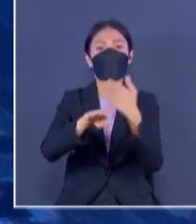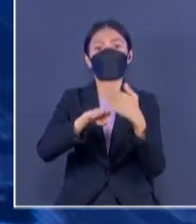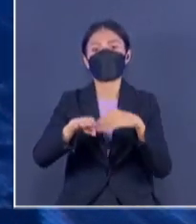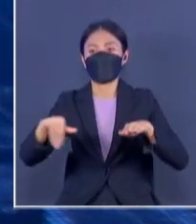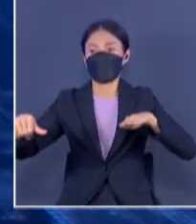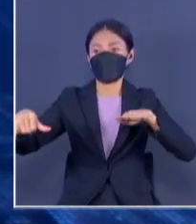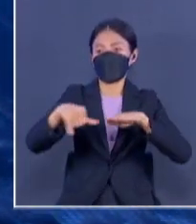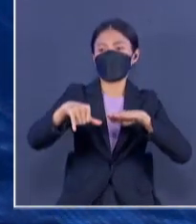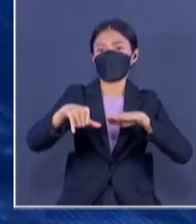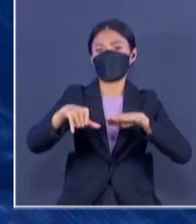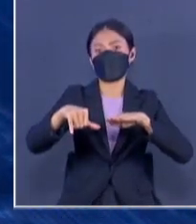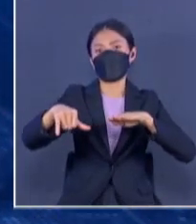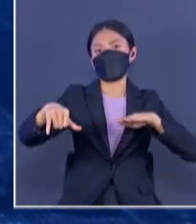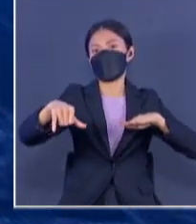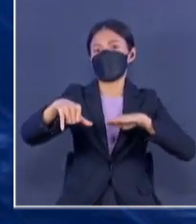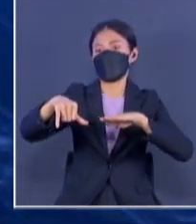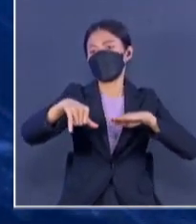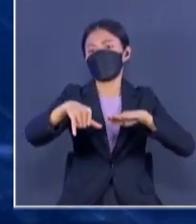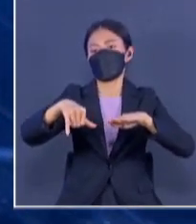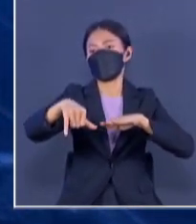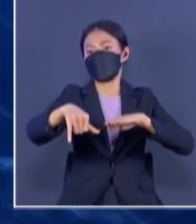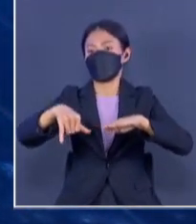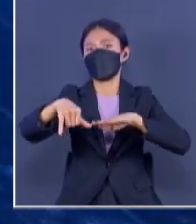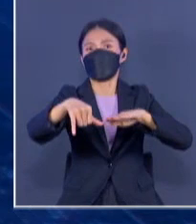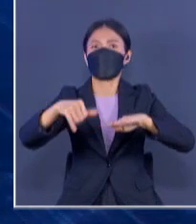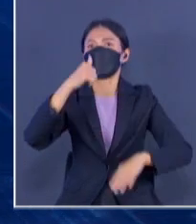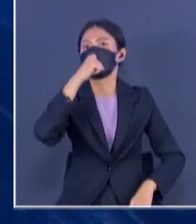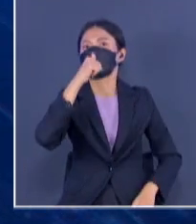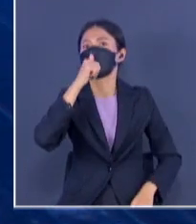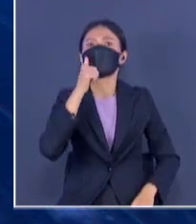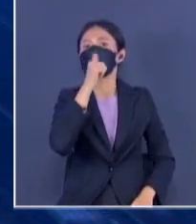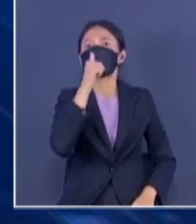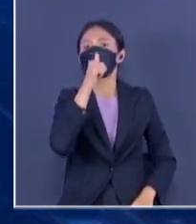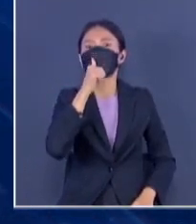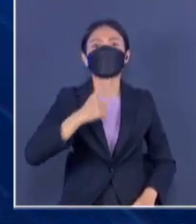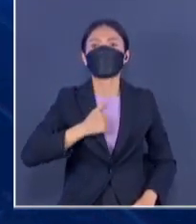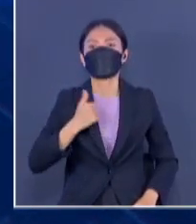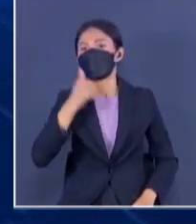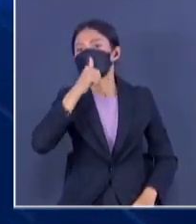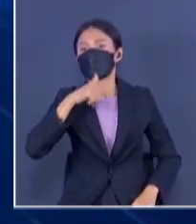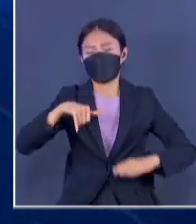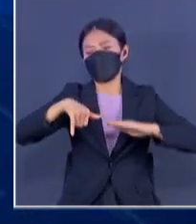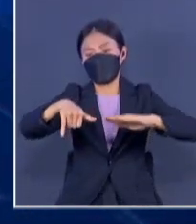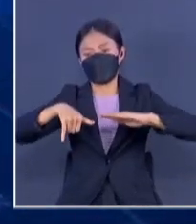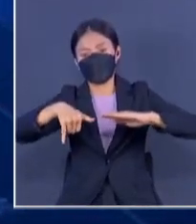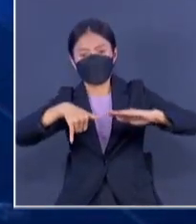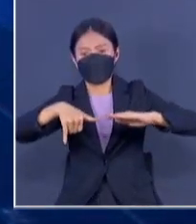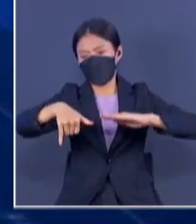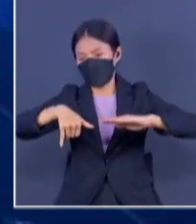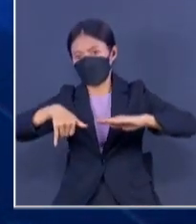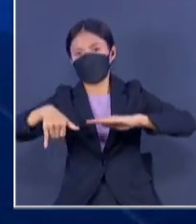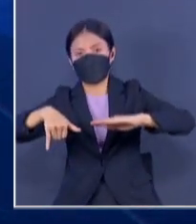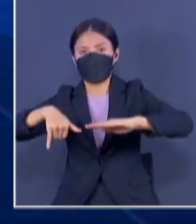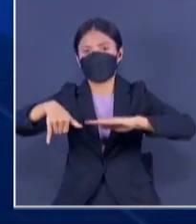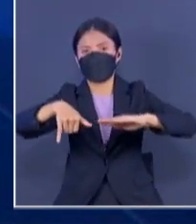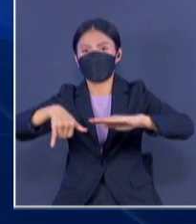บบนี้เขาจะดักจนกว่าจะพอใจพอใจปั๊บแล้วค่อยปล่อยให้ขับรถไปก็ไม่รู้เหมือนกันนะว่าจะทักทายหรือว่าจะทำอะไรกันแน่นะค